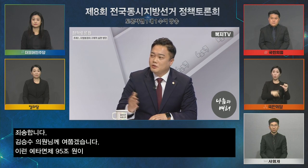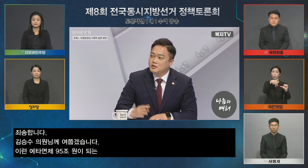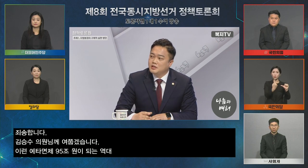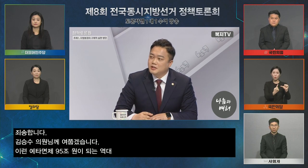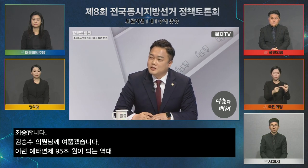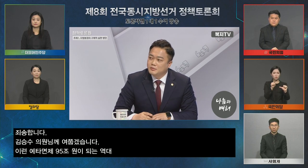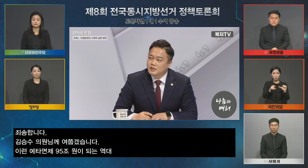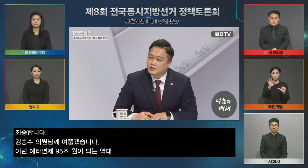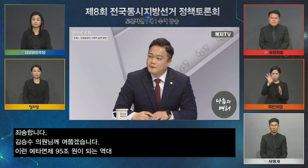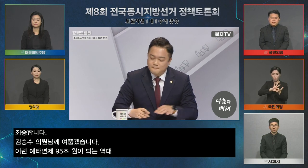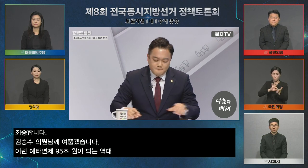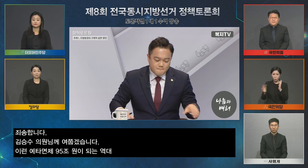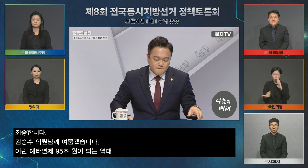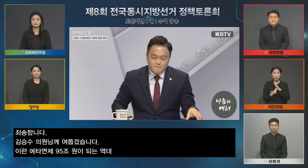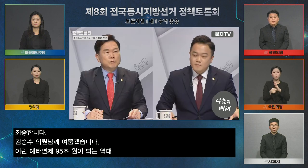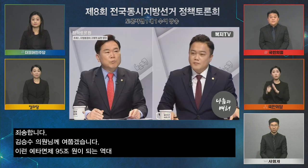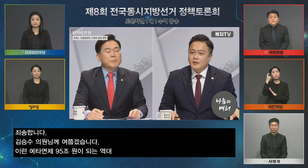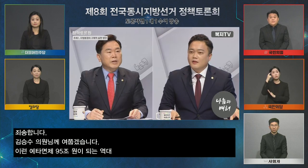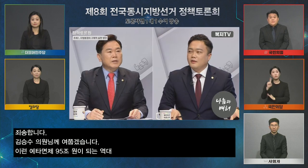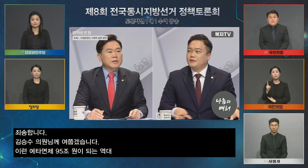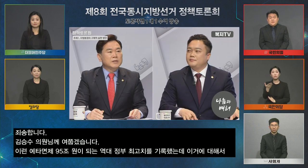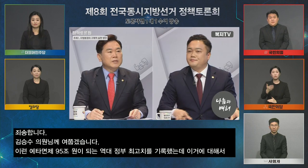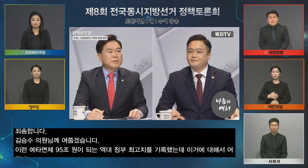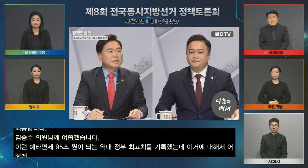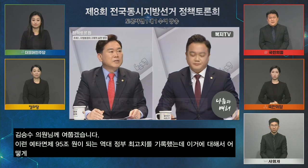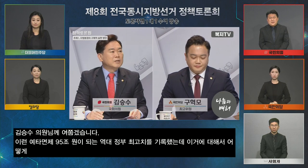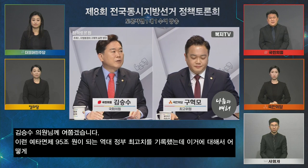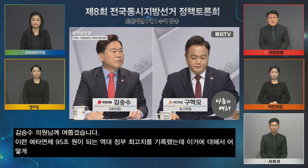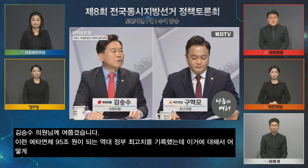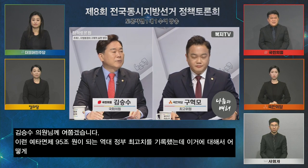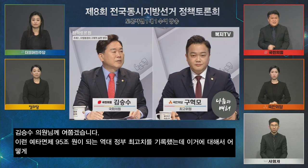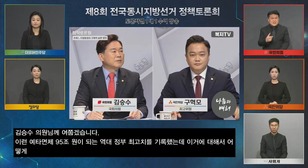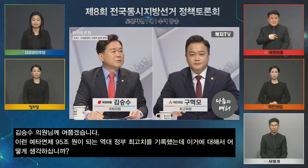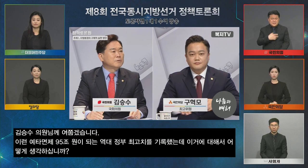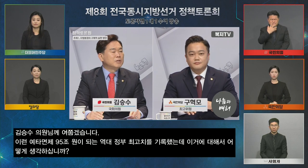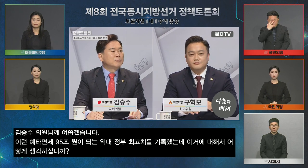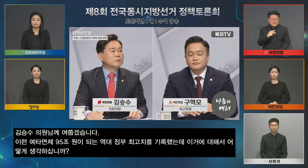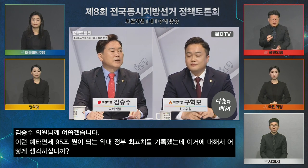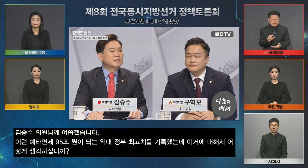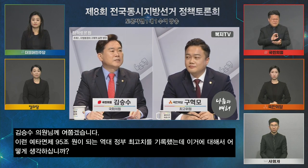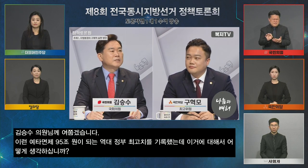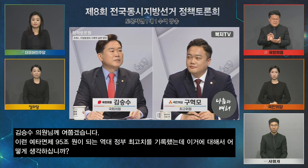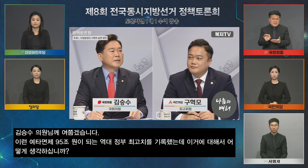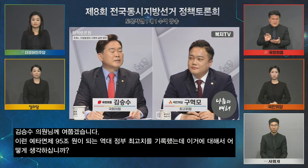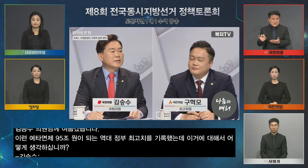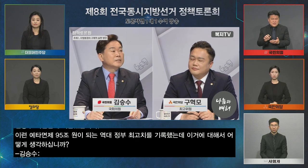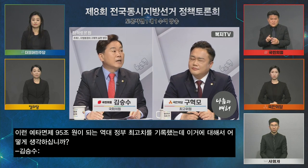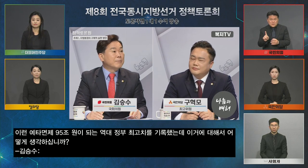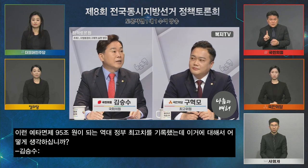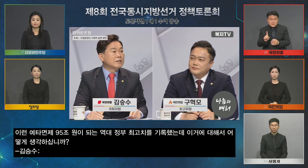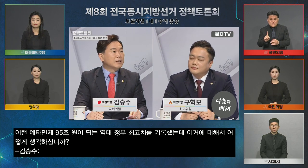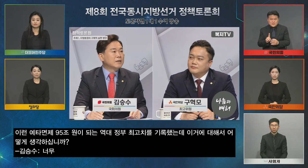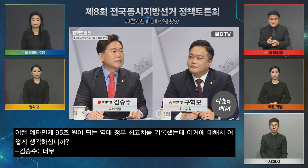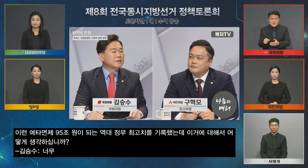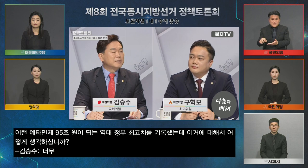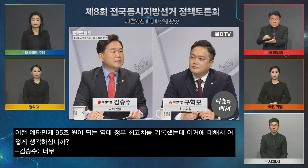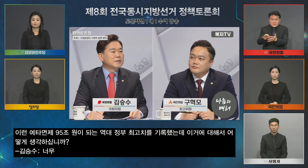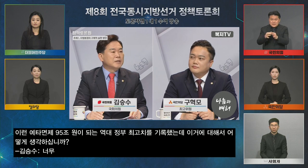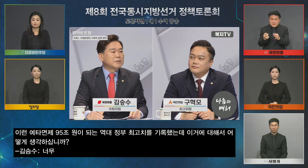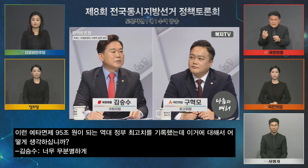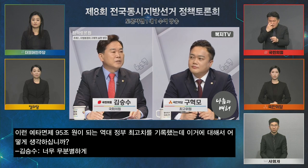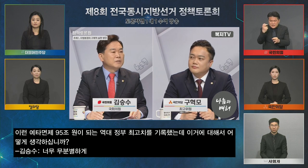이것에 대해서 어떻게 생각하십니까? 너무 무분별하게 예타 면제가 됐다고 볼 수밖에 없죠. 일부 사실은 지역의 사정을 감안할 때